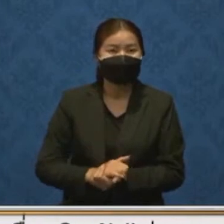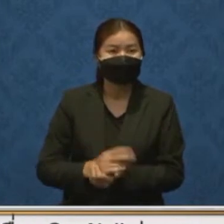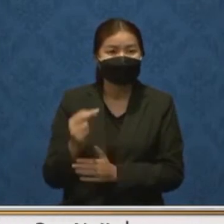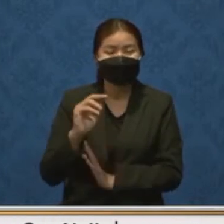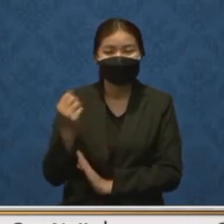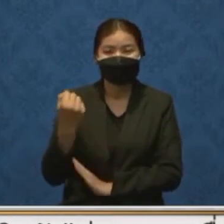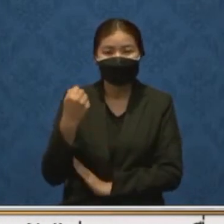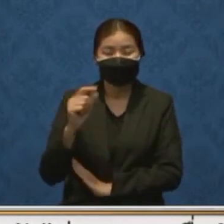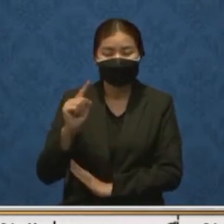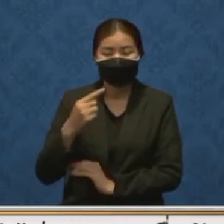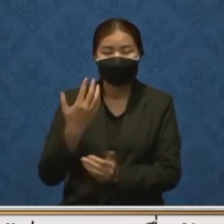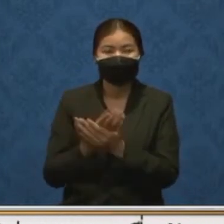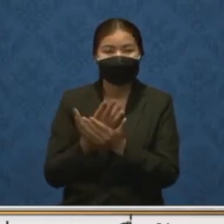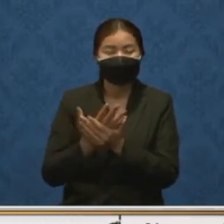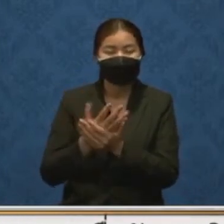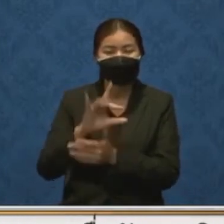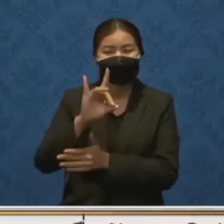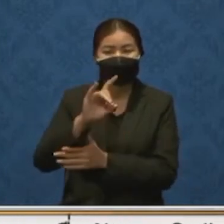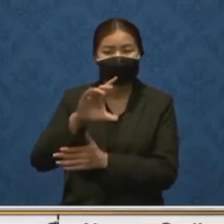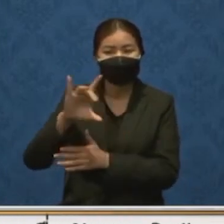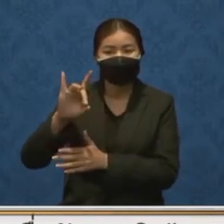ะครับทะลุ800ล้าน